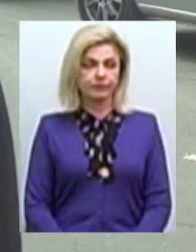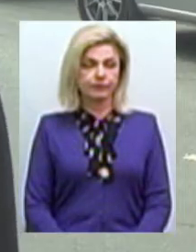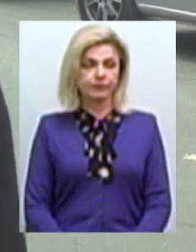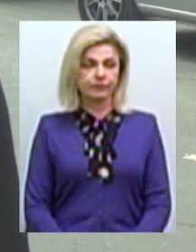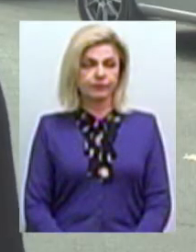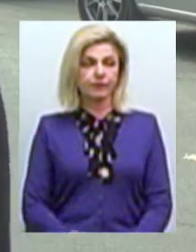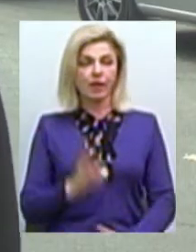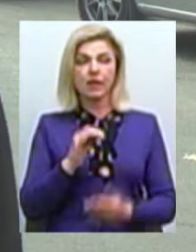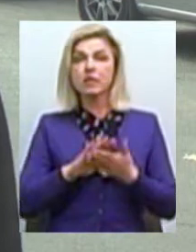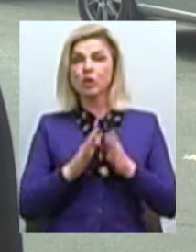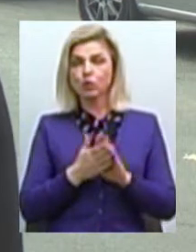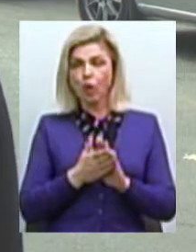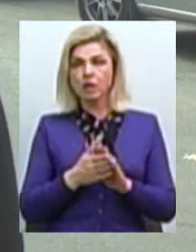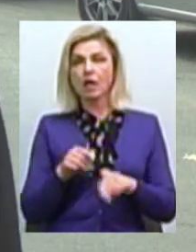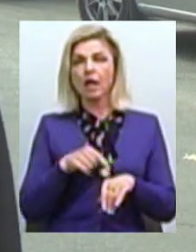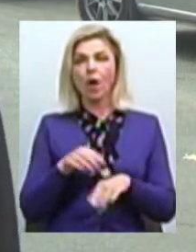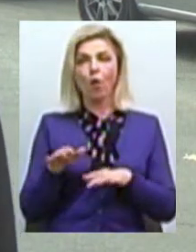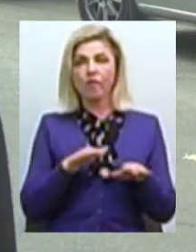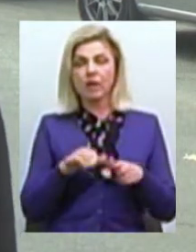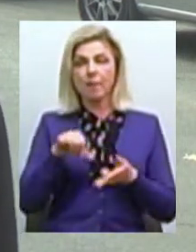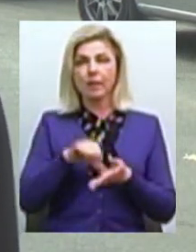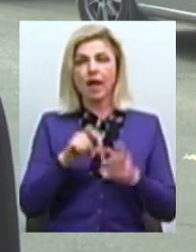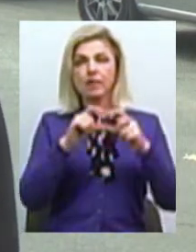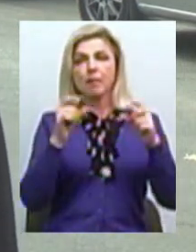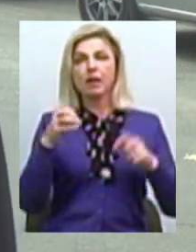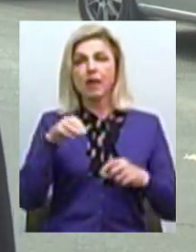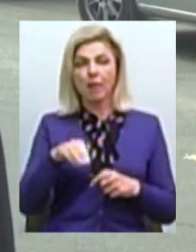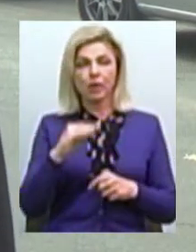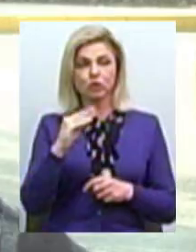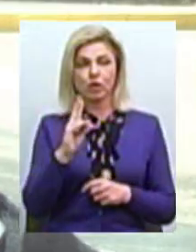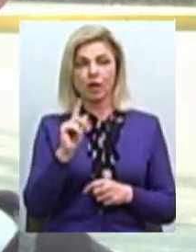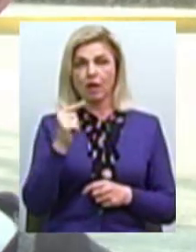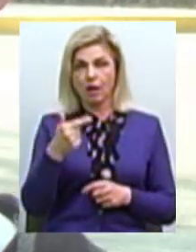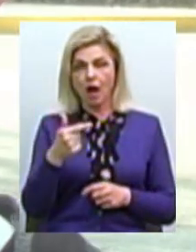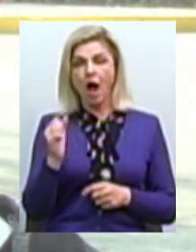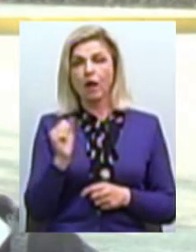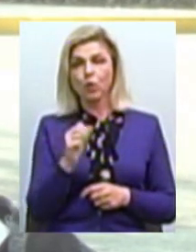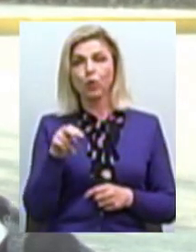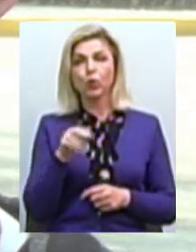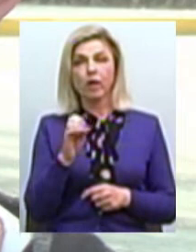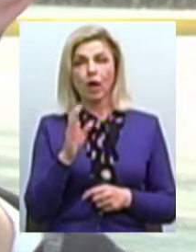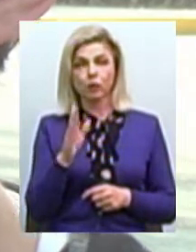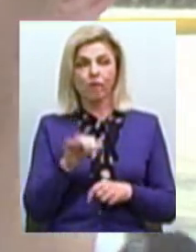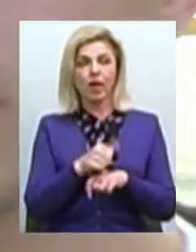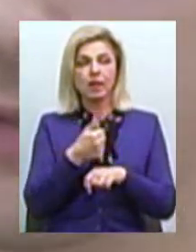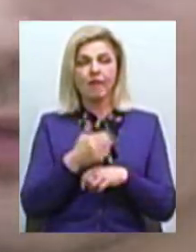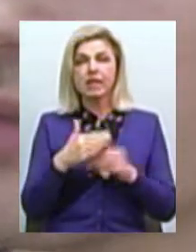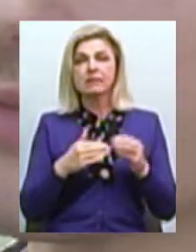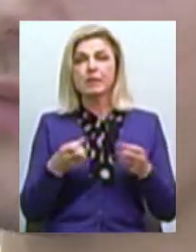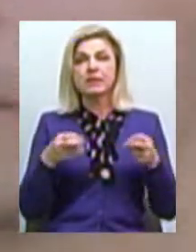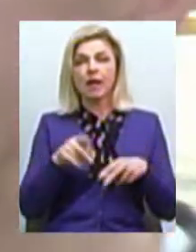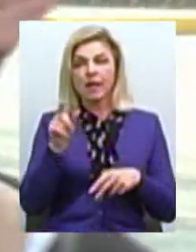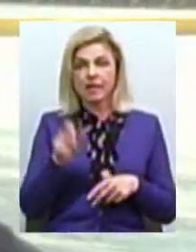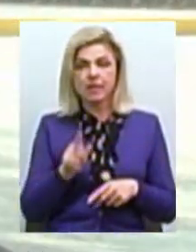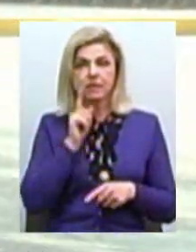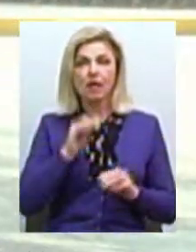знімаєте? На ситуацію відреагували представники департаменту житлово-комунального господарства. Артем Лук'янов, головний спеціаліст з озеленення